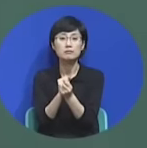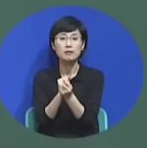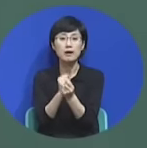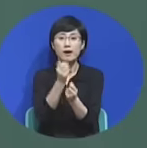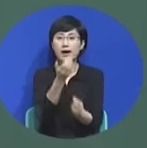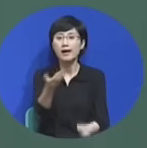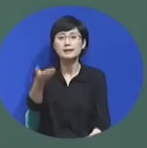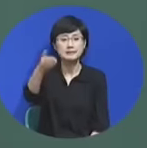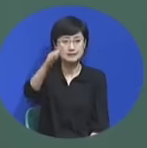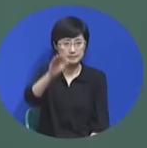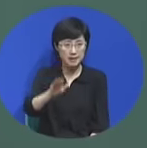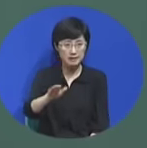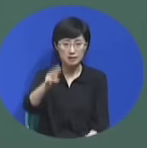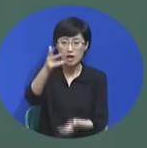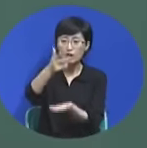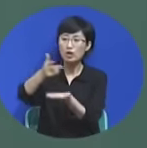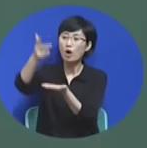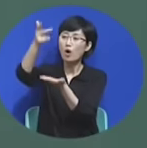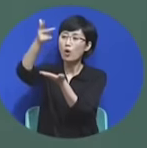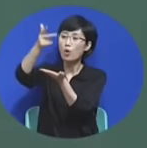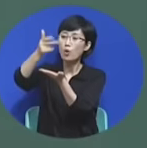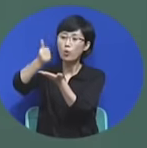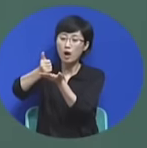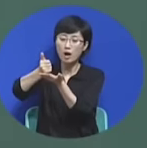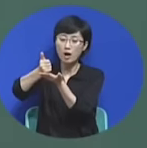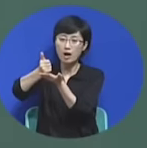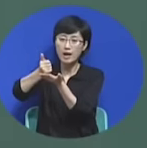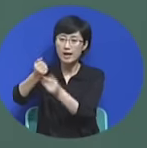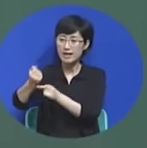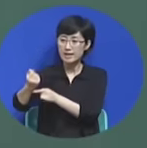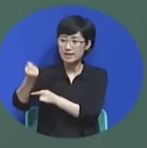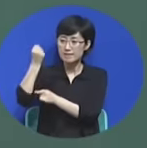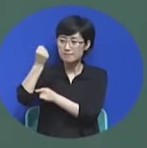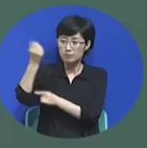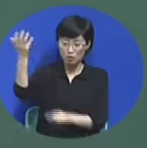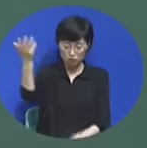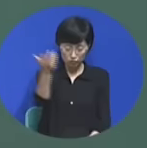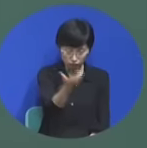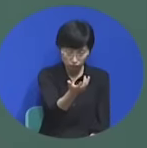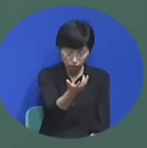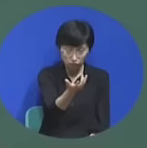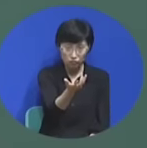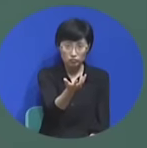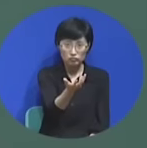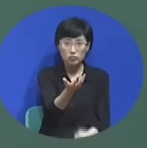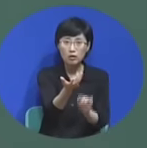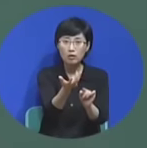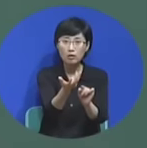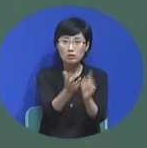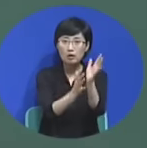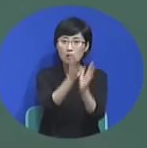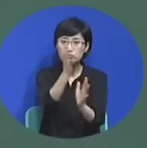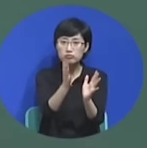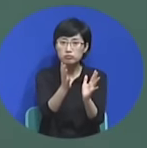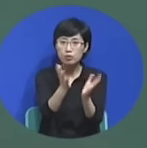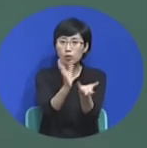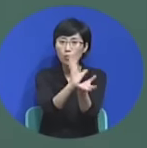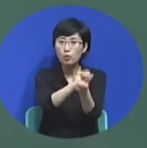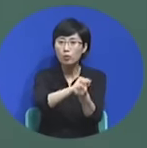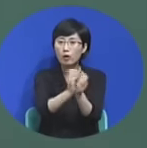虽然草会枯干，花会凋残。 여호와의 기운이 확 임하니까 뭐가 시들어져요? 꽃과 풀이 시들어져요.